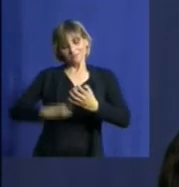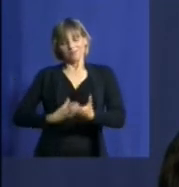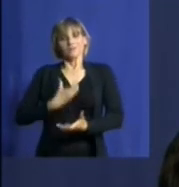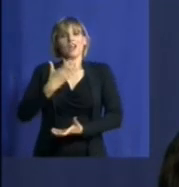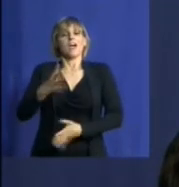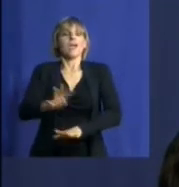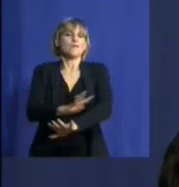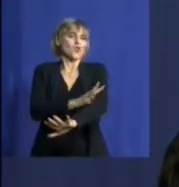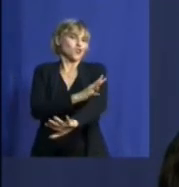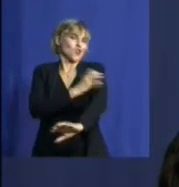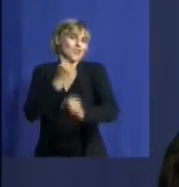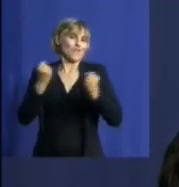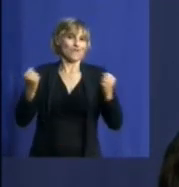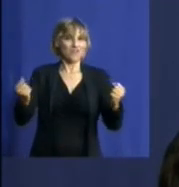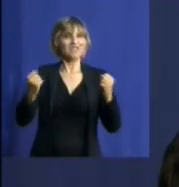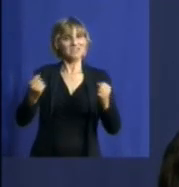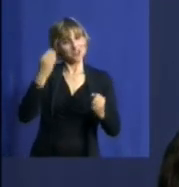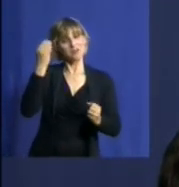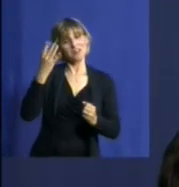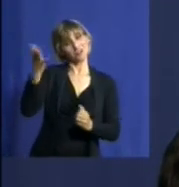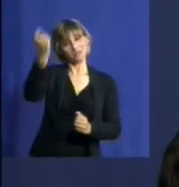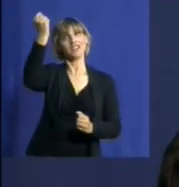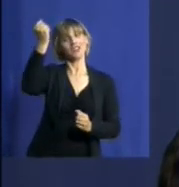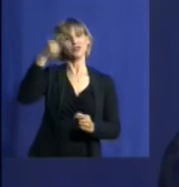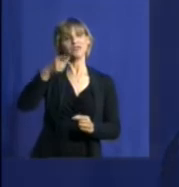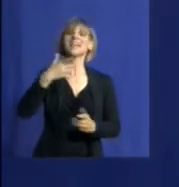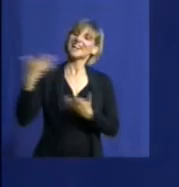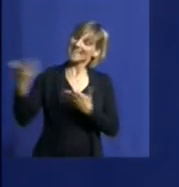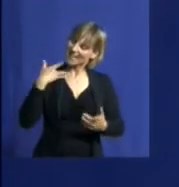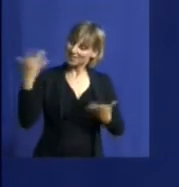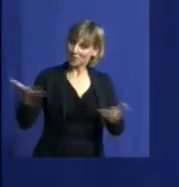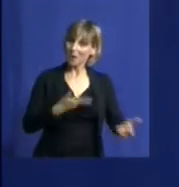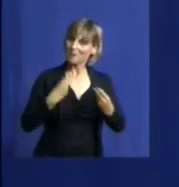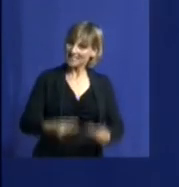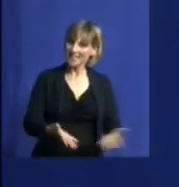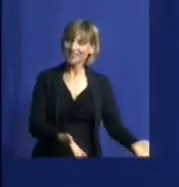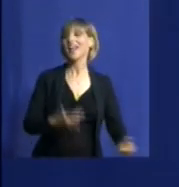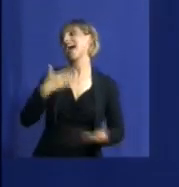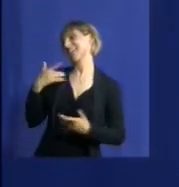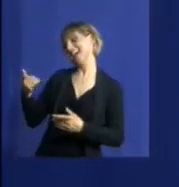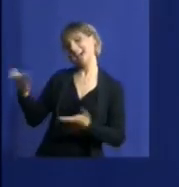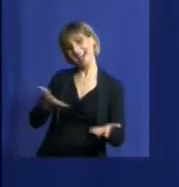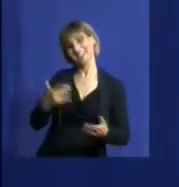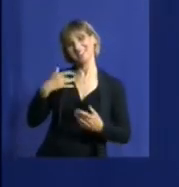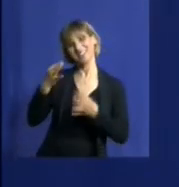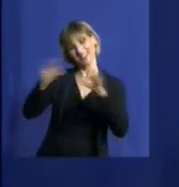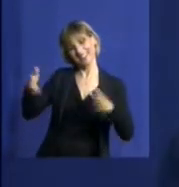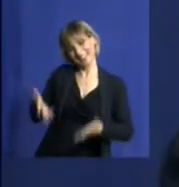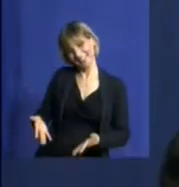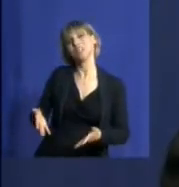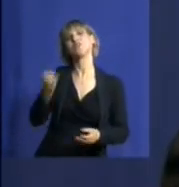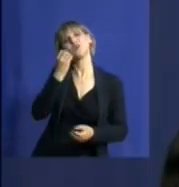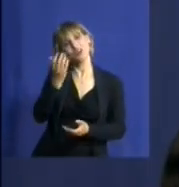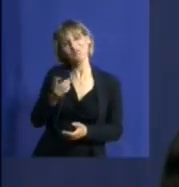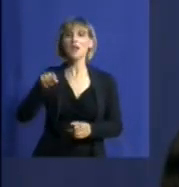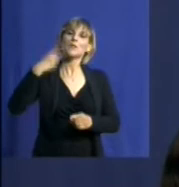colto e che spero che anche tutti gli altri abbiano colto. Quindi grazie di essere stata qui. Grazie per la gentilezza, troppo buona. Ciao,